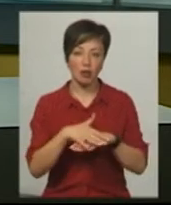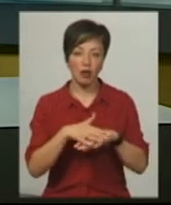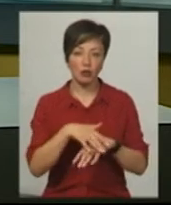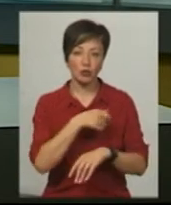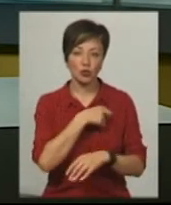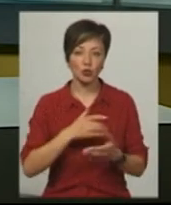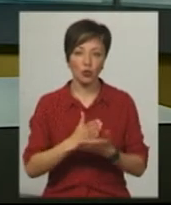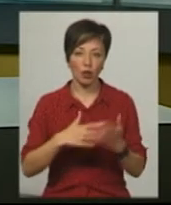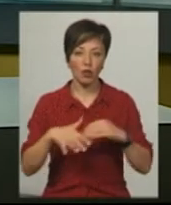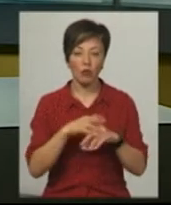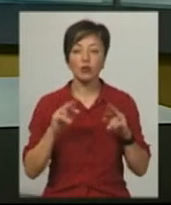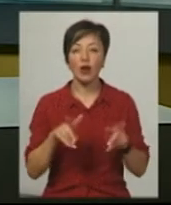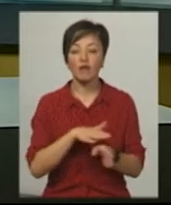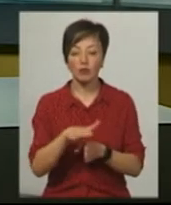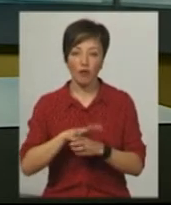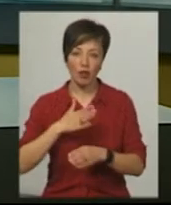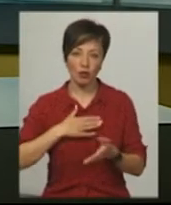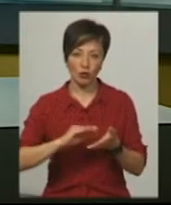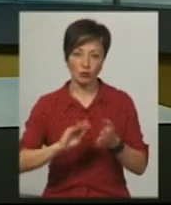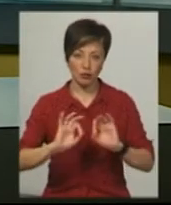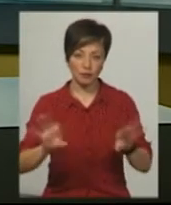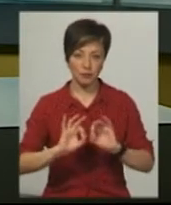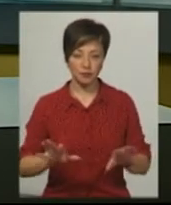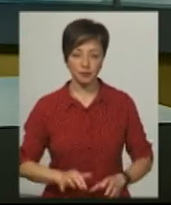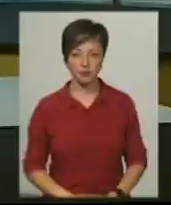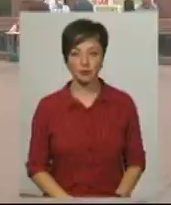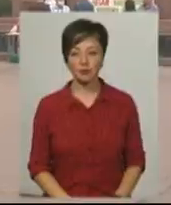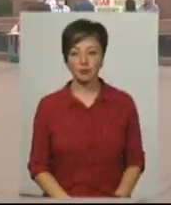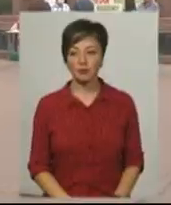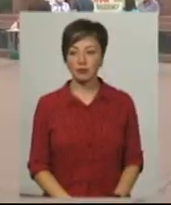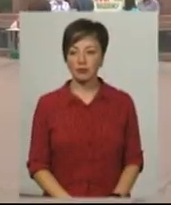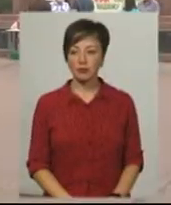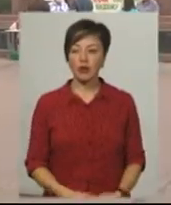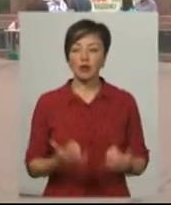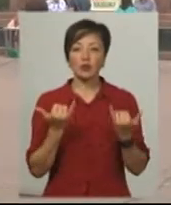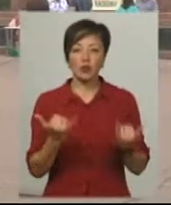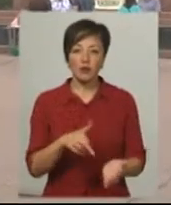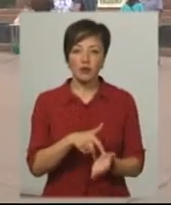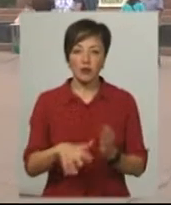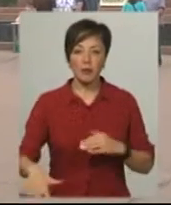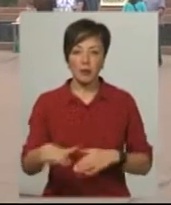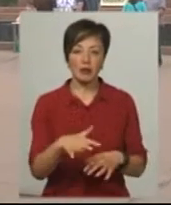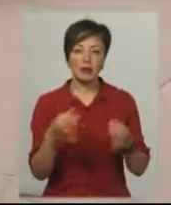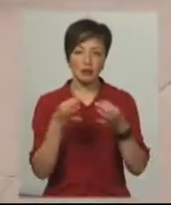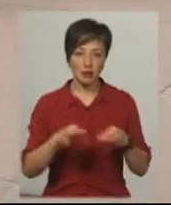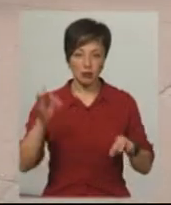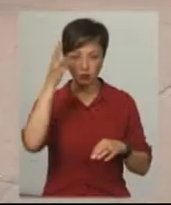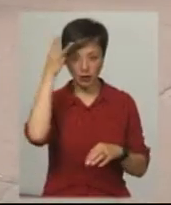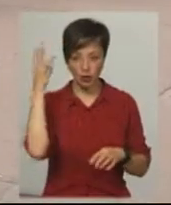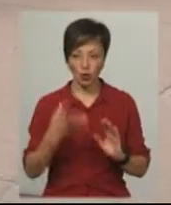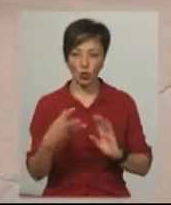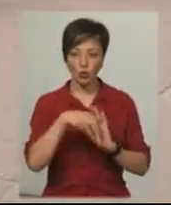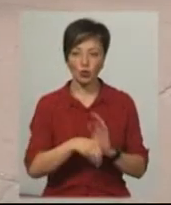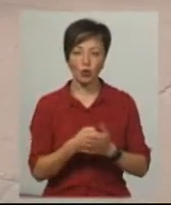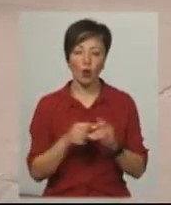народу». Як все відбувалося, знає моя колега Анастасія Збродова. Сьогодні вийшла на Майдан Незалежності в обласному центрі, аби